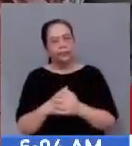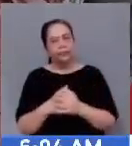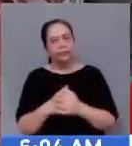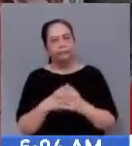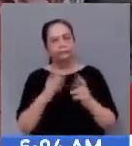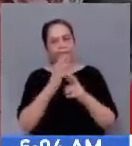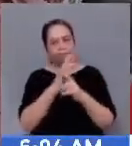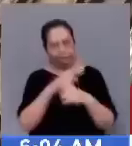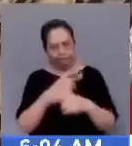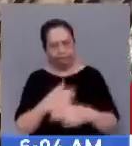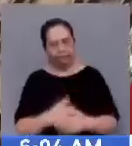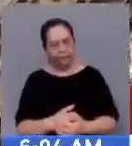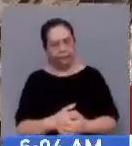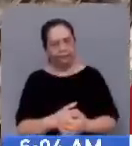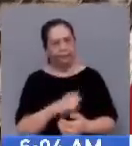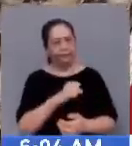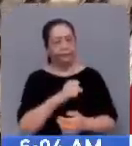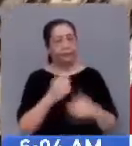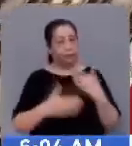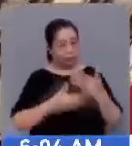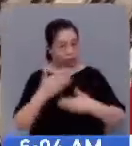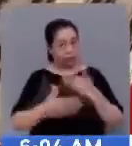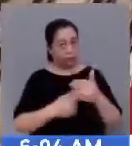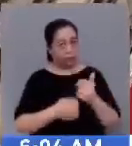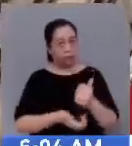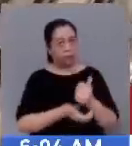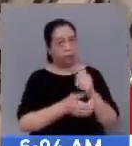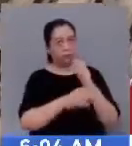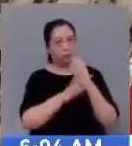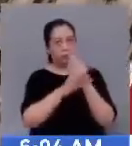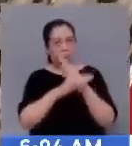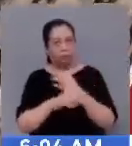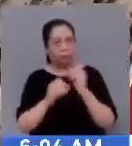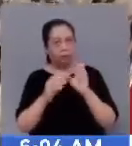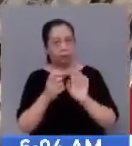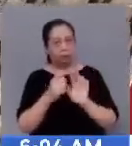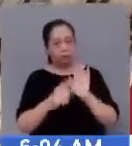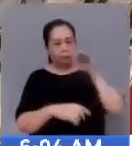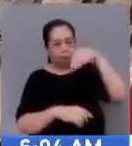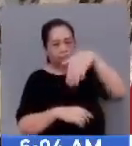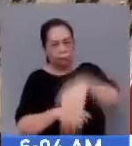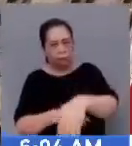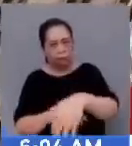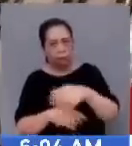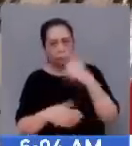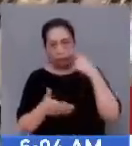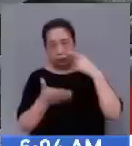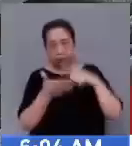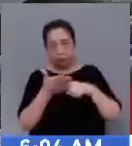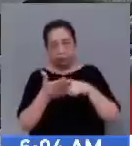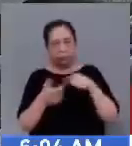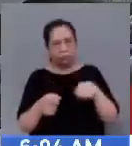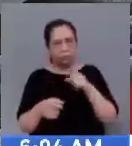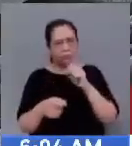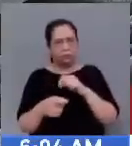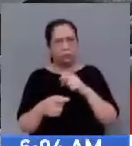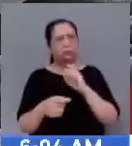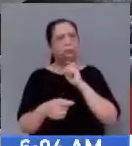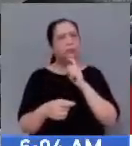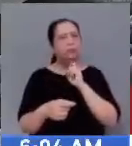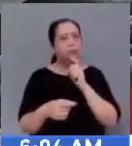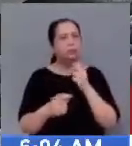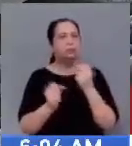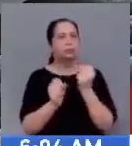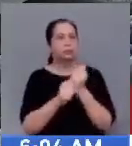Opo. Ongoing na po ba rehabilitasyon? Kasi kung bababakad mismo dito sa flyover engineer, may makikita ka ng mga bakal, may mga gumagawa na po ng mga tauhan